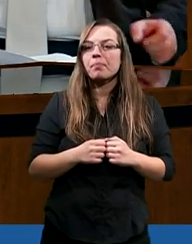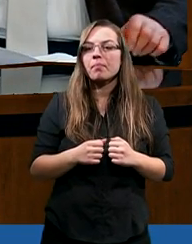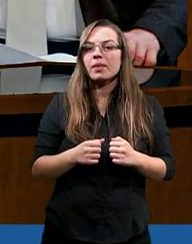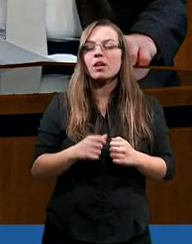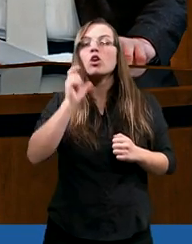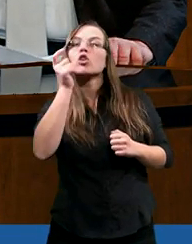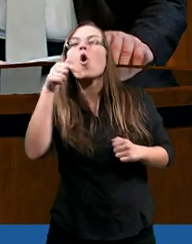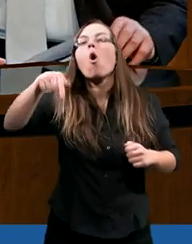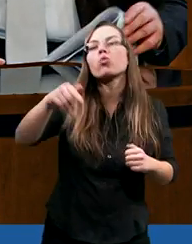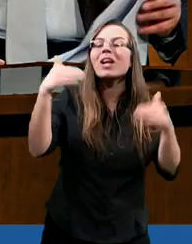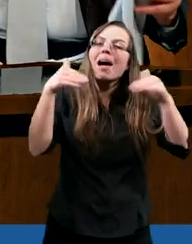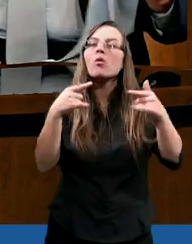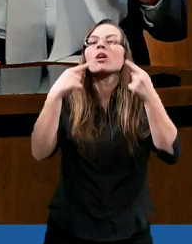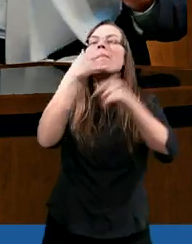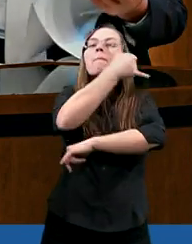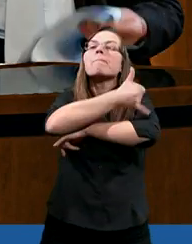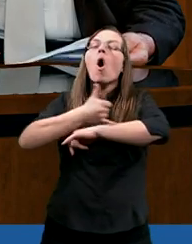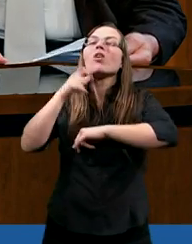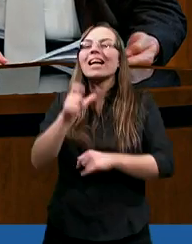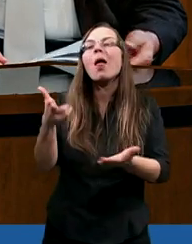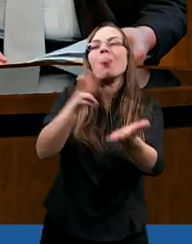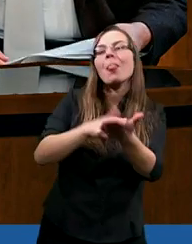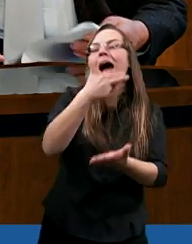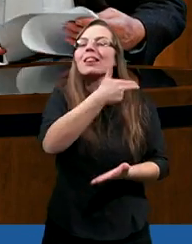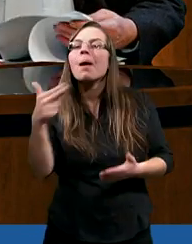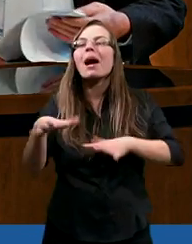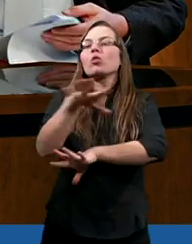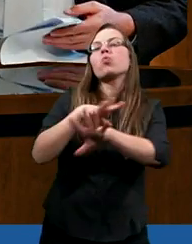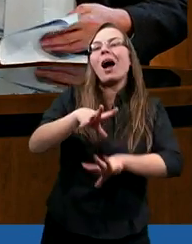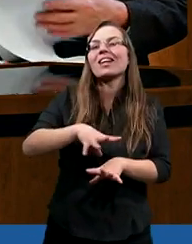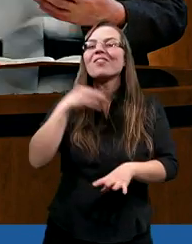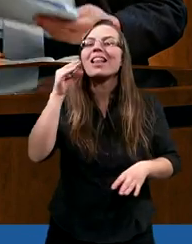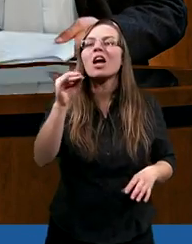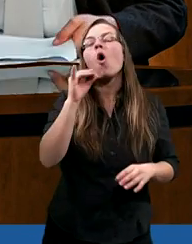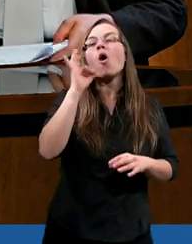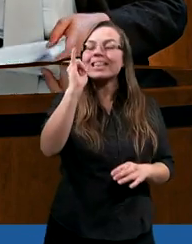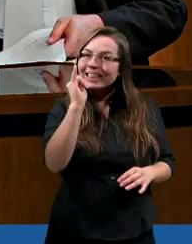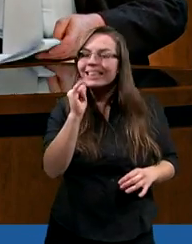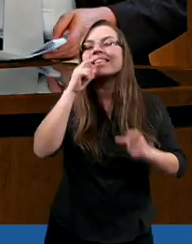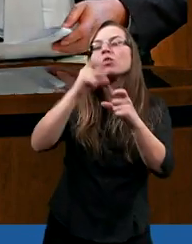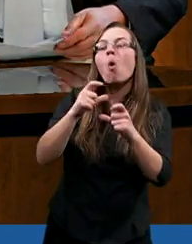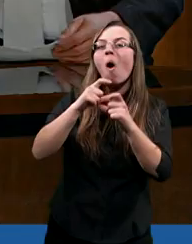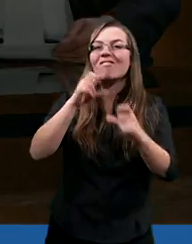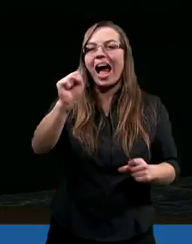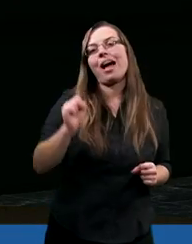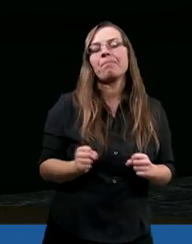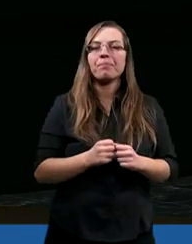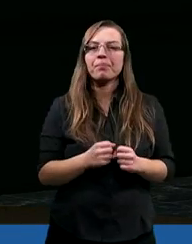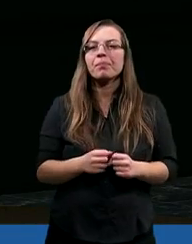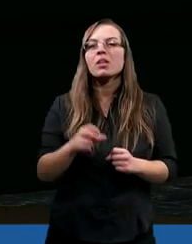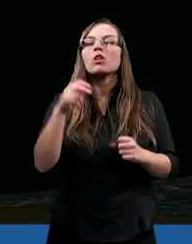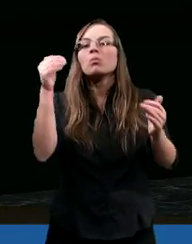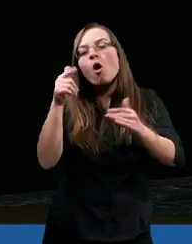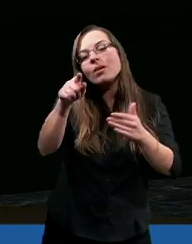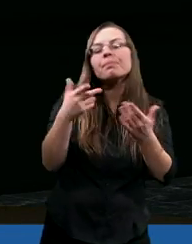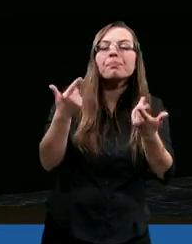Co tutaj możemy podkreślić na temat Ducha Świętego i Słowa? Jeśli